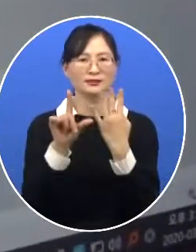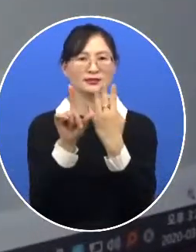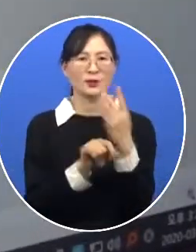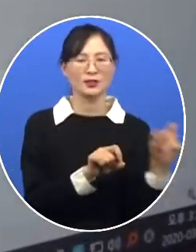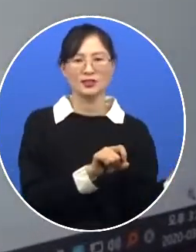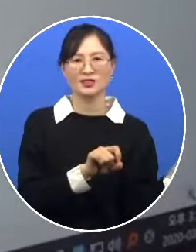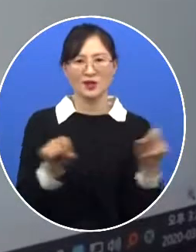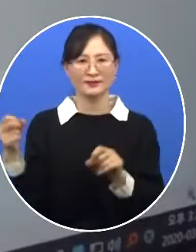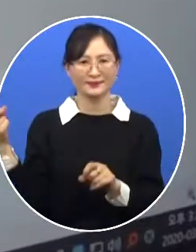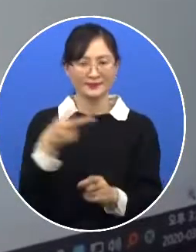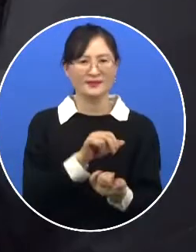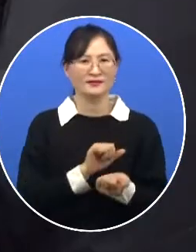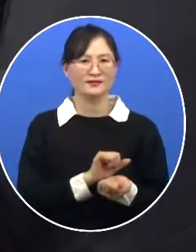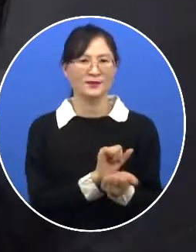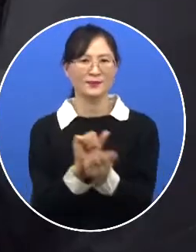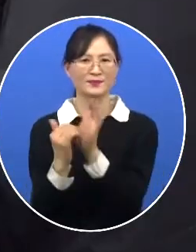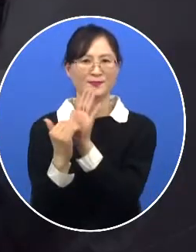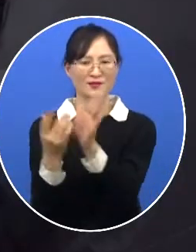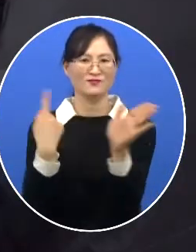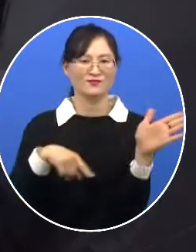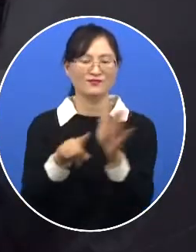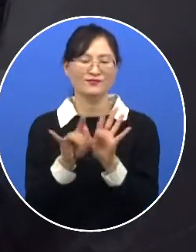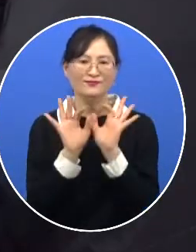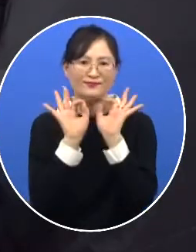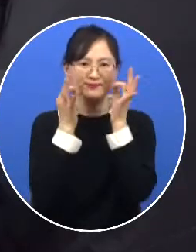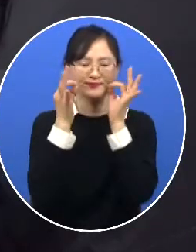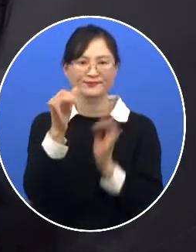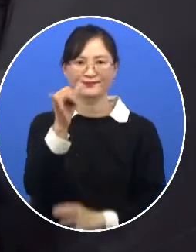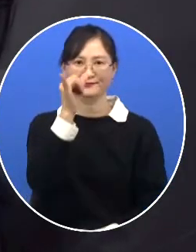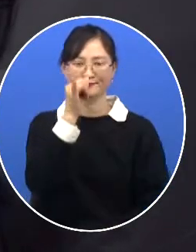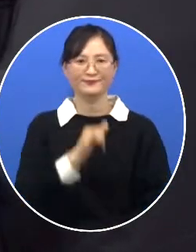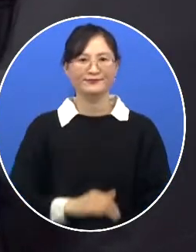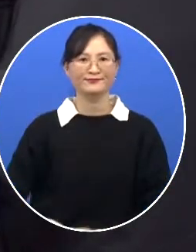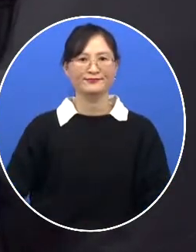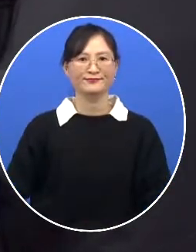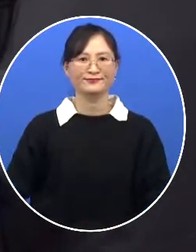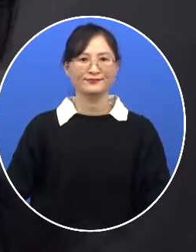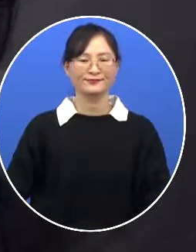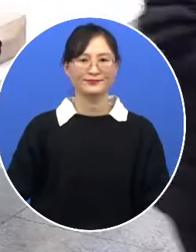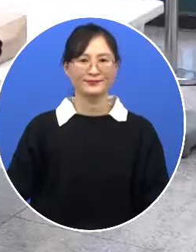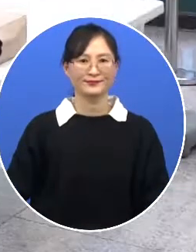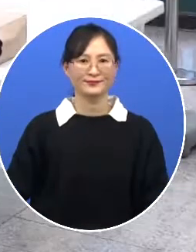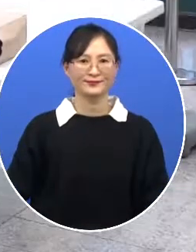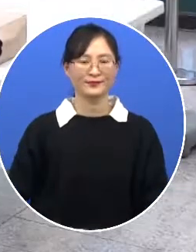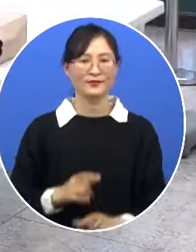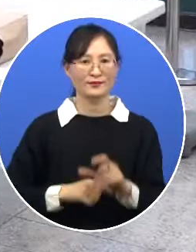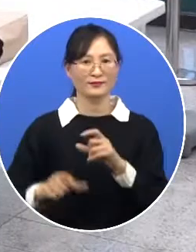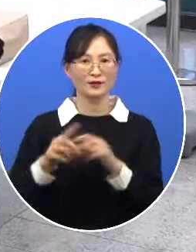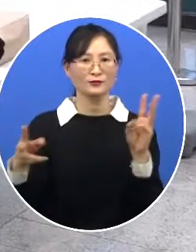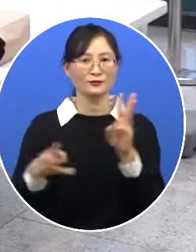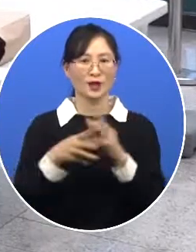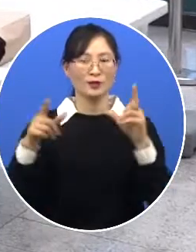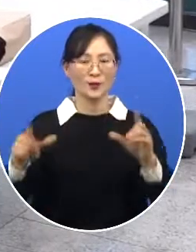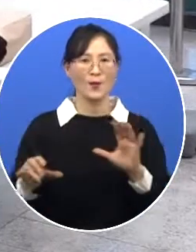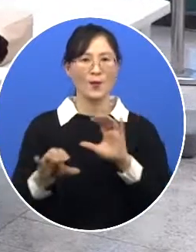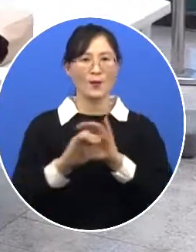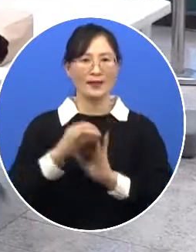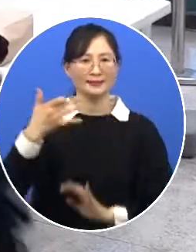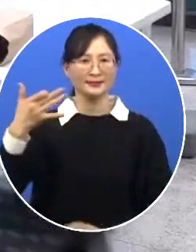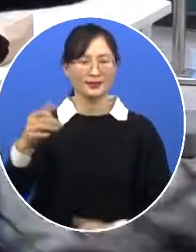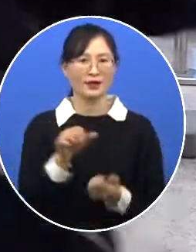사용을 4월로 연기하는 등 감염병 예방을 위해 노력하고 있습니다. 더불어 중랑구는